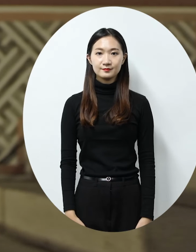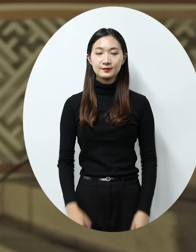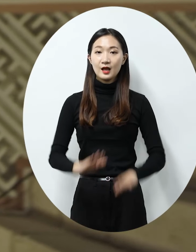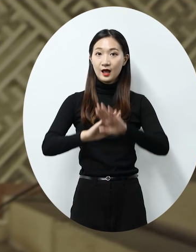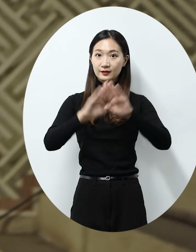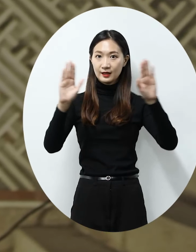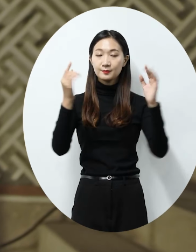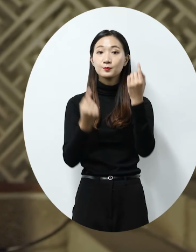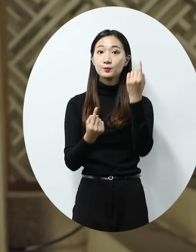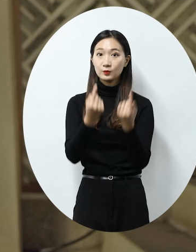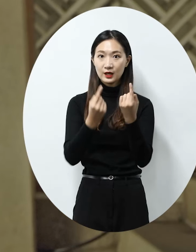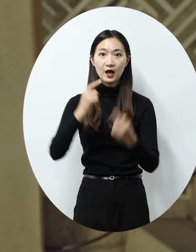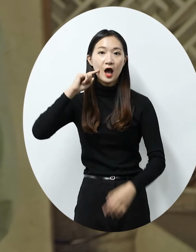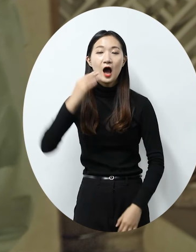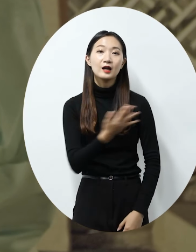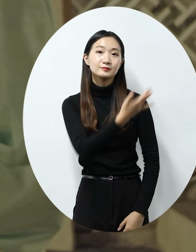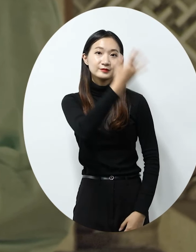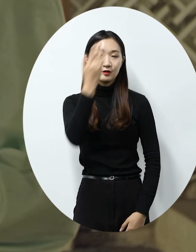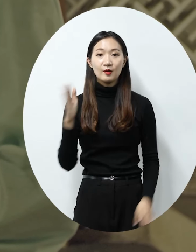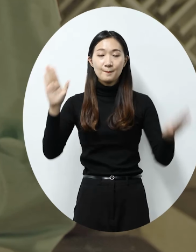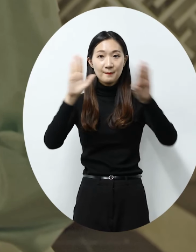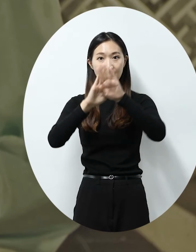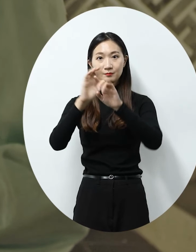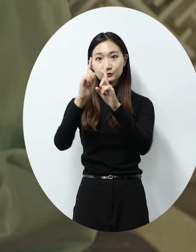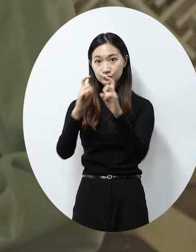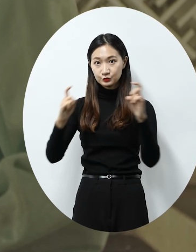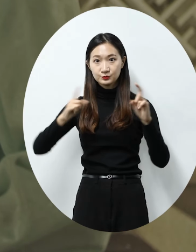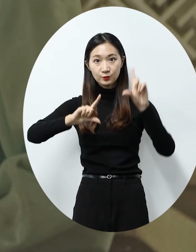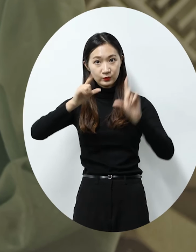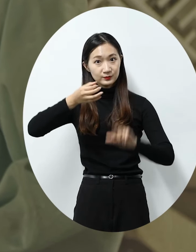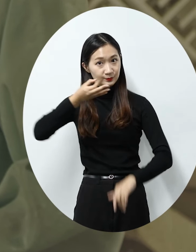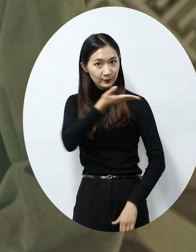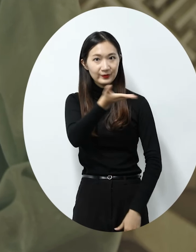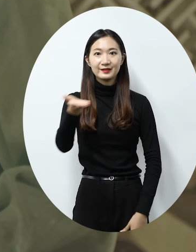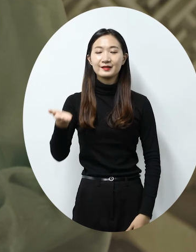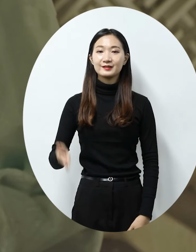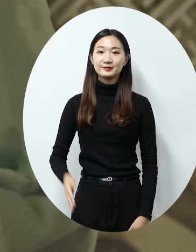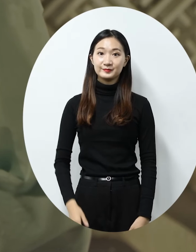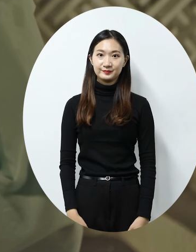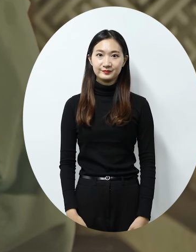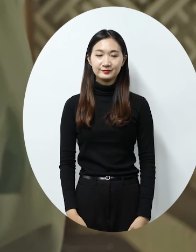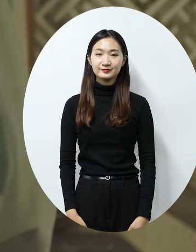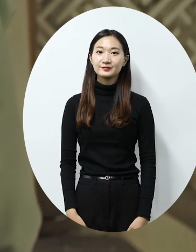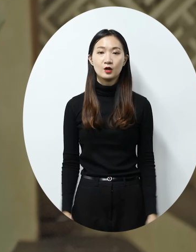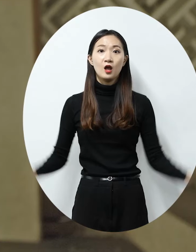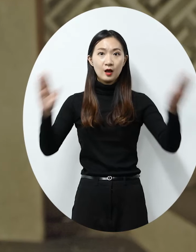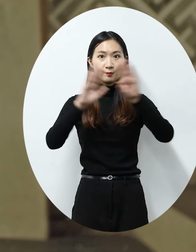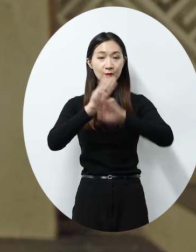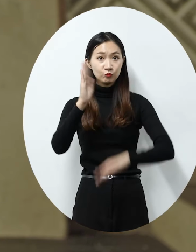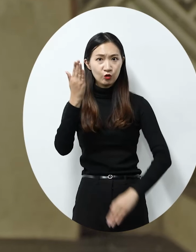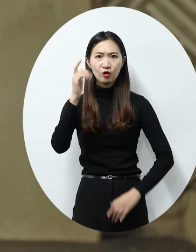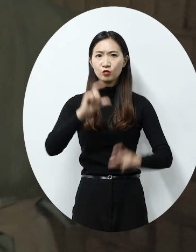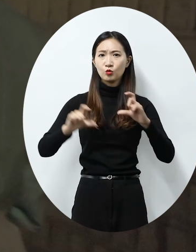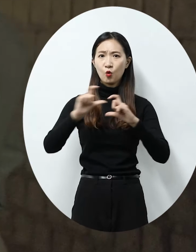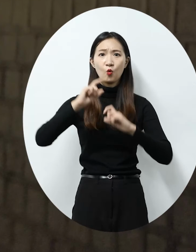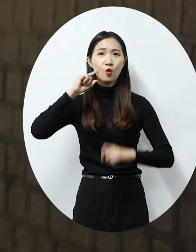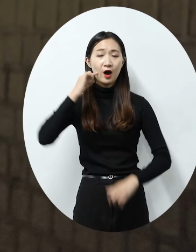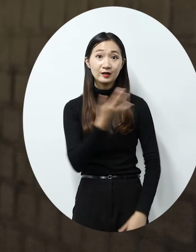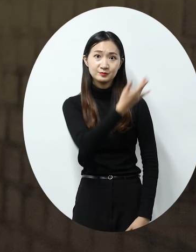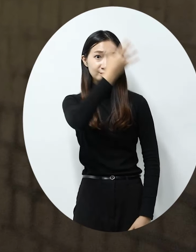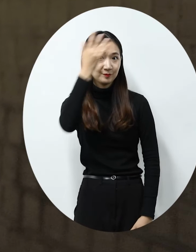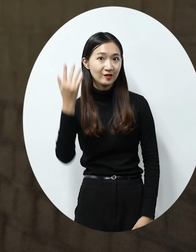낮보다 아름다운 밤의 궁을 만나게 되실 차례이옵니다 와, 밤이 되어야